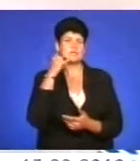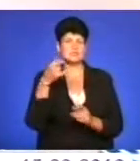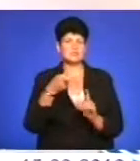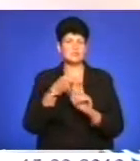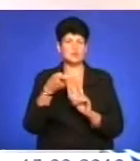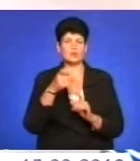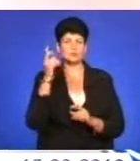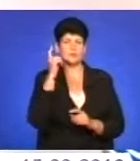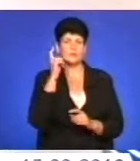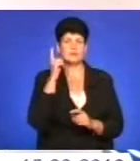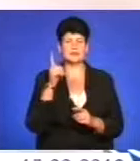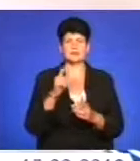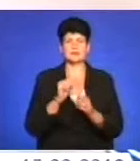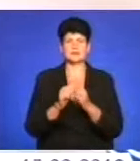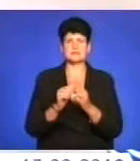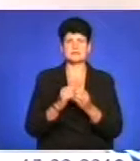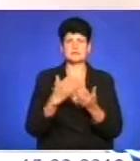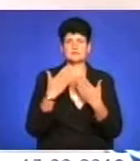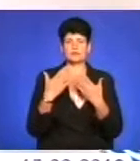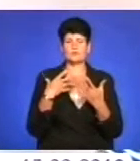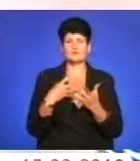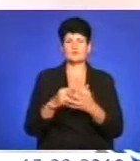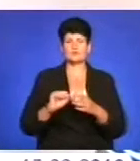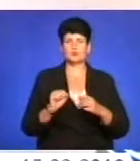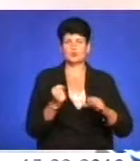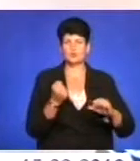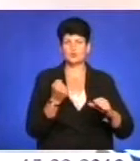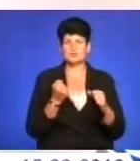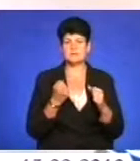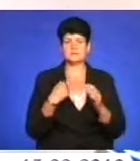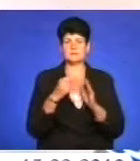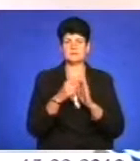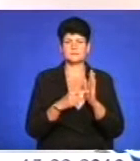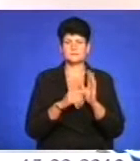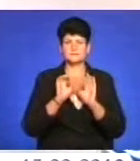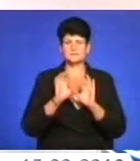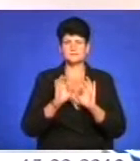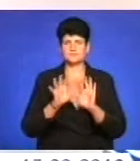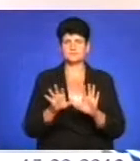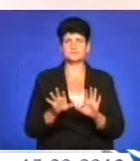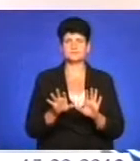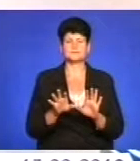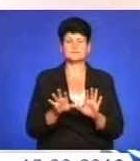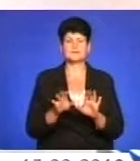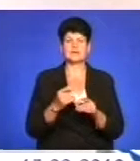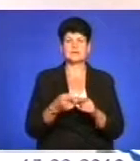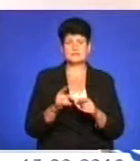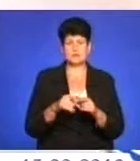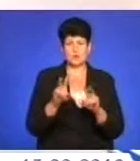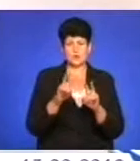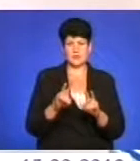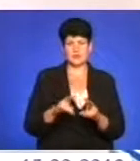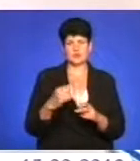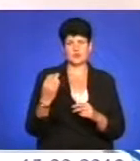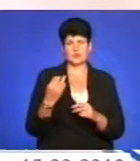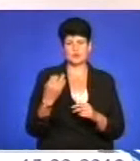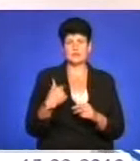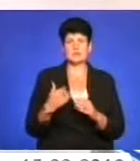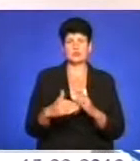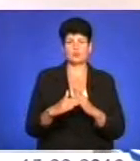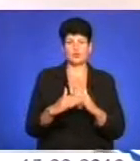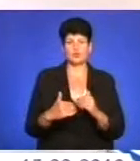спілкувався через месенджер на Фейсбуці зі своїми друзями, з якими ділився спогадами. Це, проглядаючи історію месенджера, це допомогло